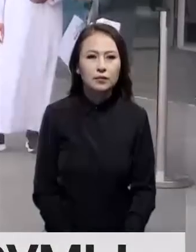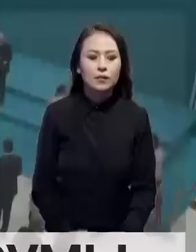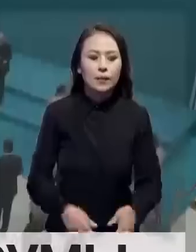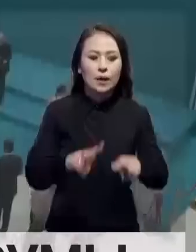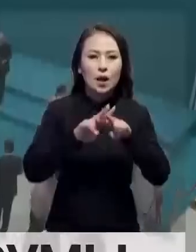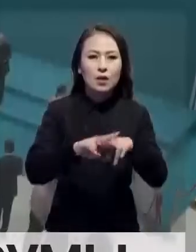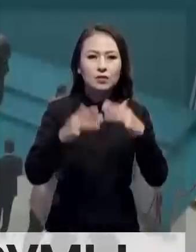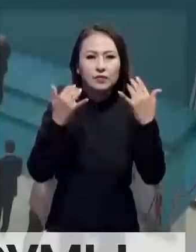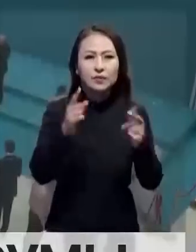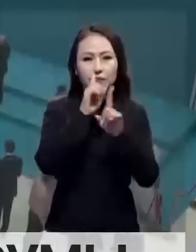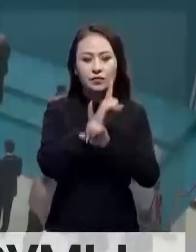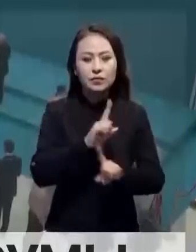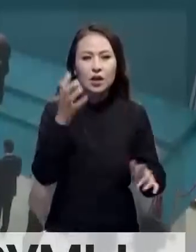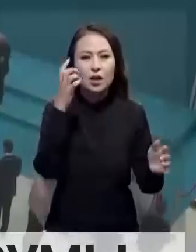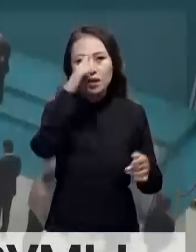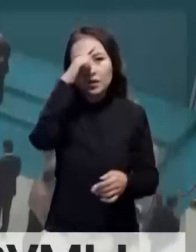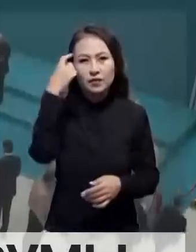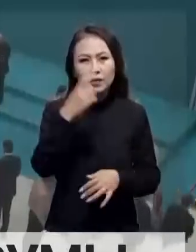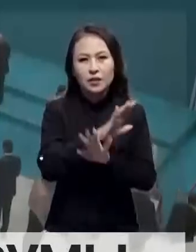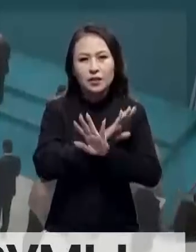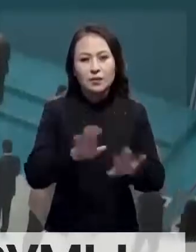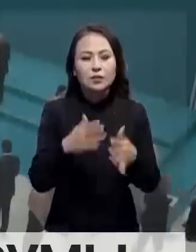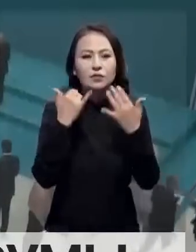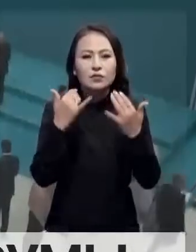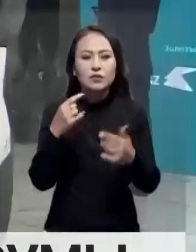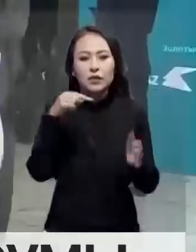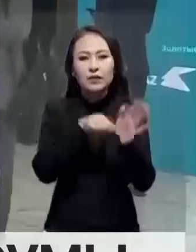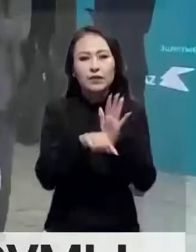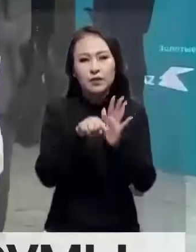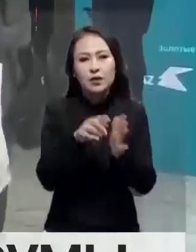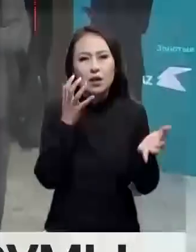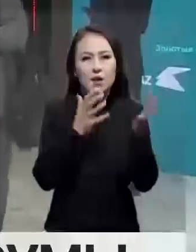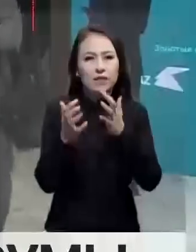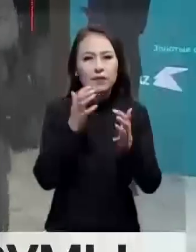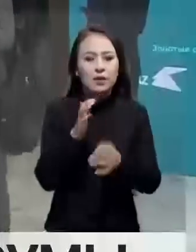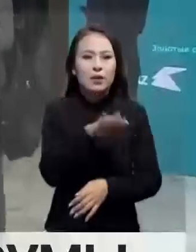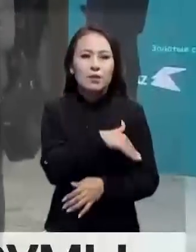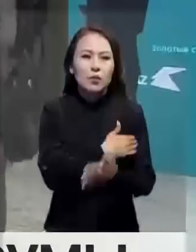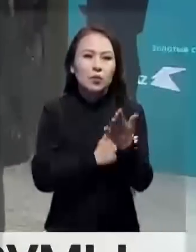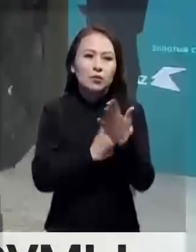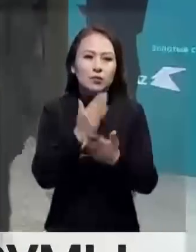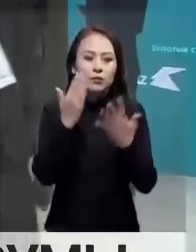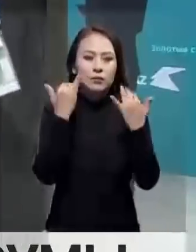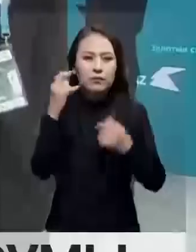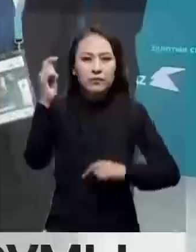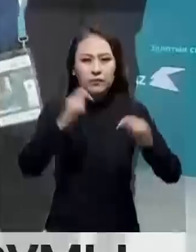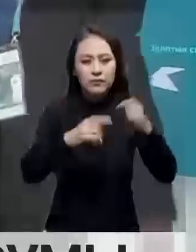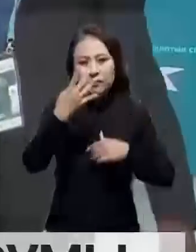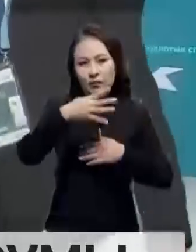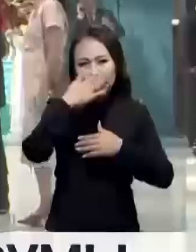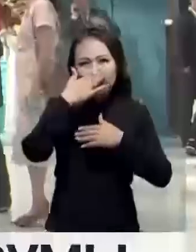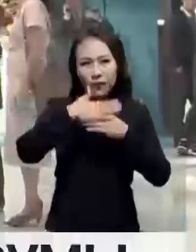Астана бүгін ерекше ыстық. Тек күн райы емес, елдің іскерлік экономикалық алаңындағы температура да жоғары. Форумға 40 шақты